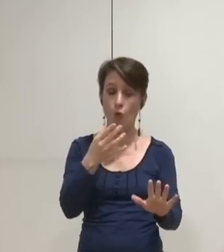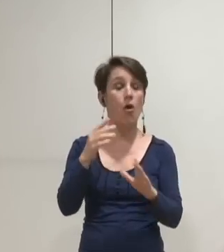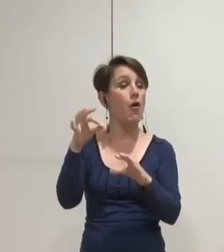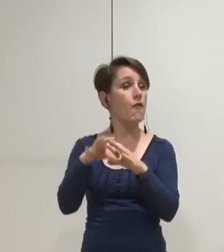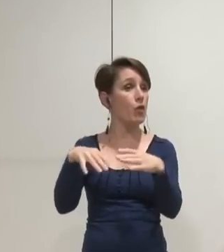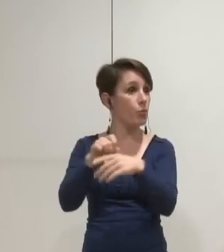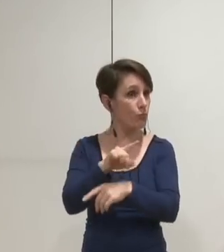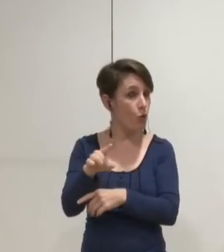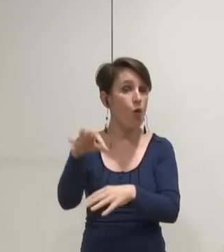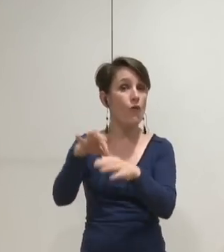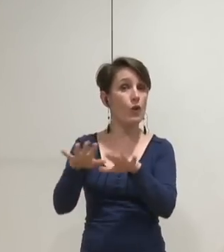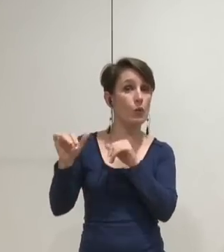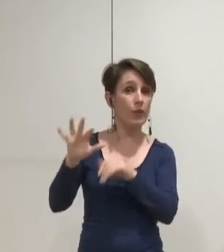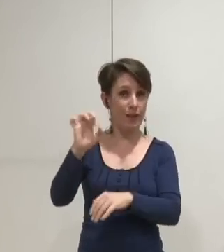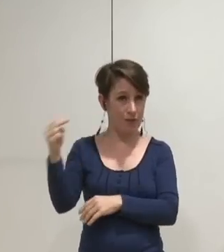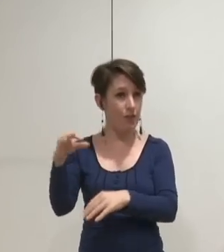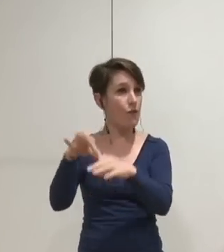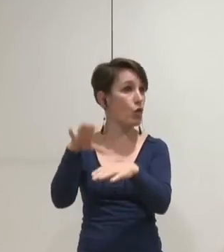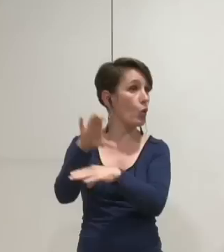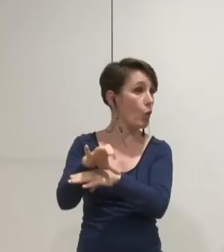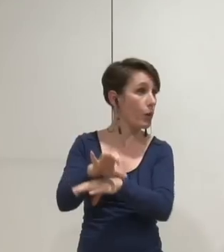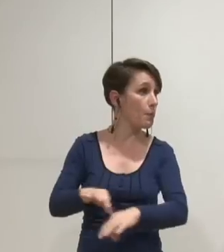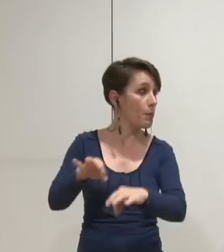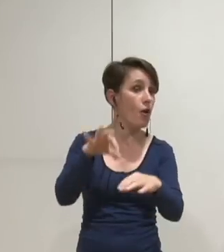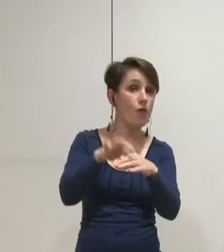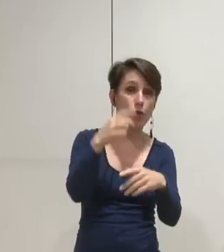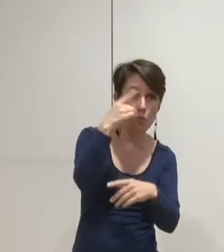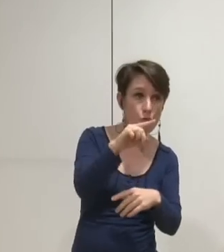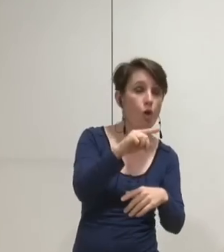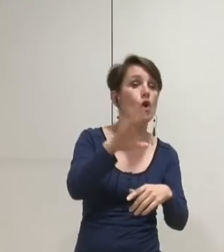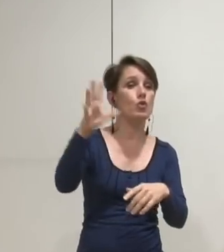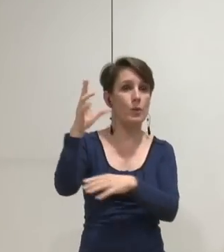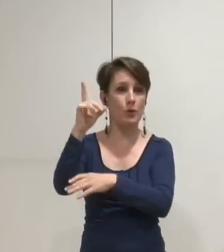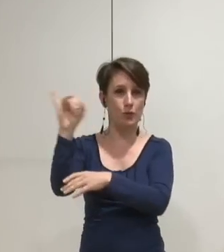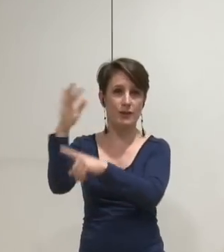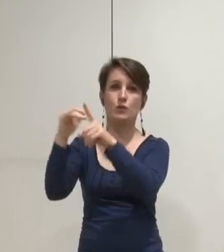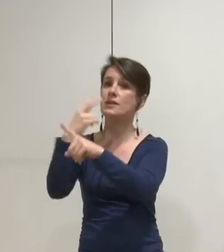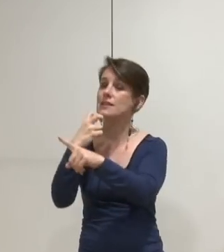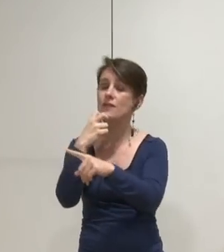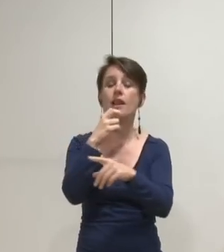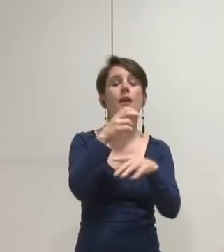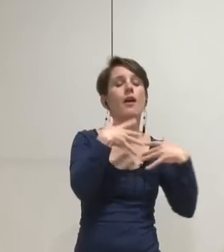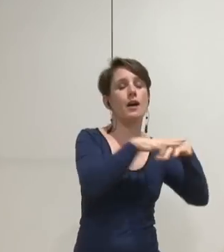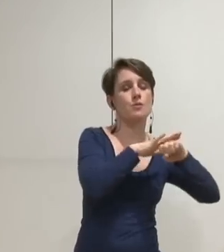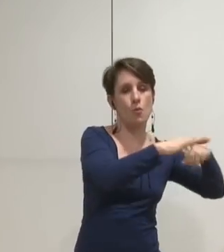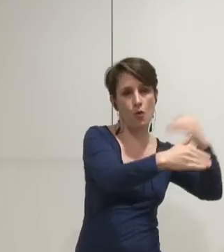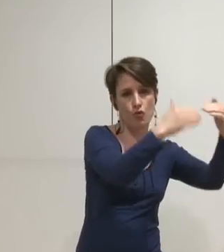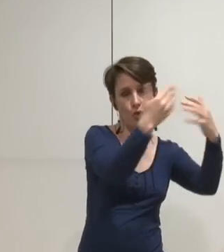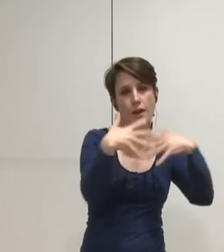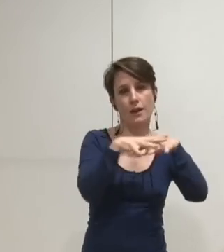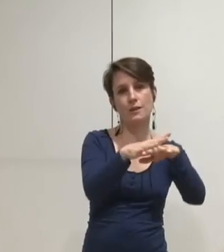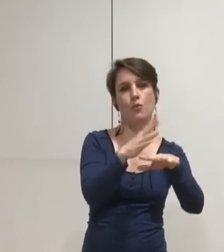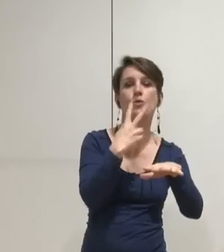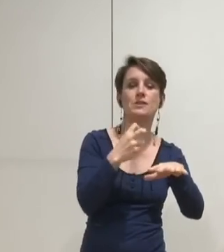s'abstient frond national qui vote contre qui vote pour UMP udi société civile rassemblement de gauche et de progrès